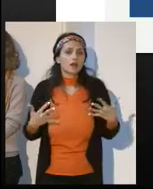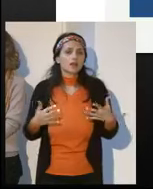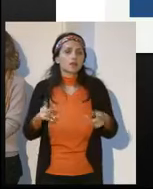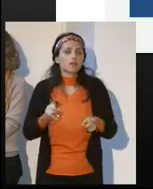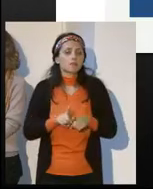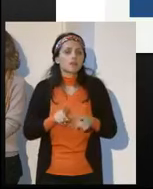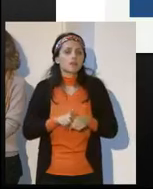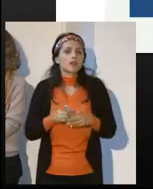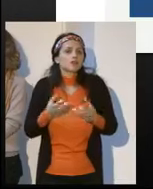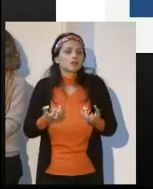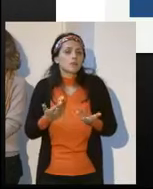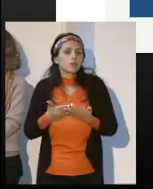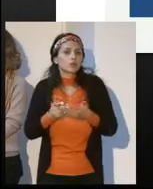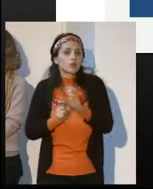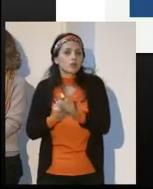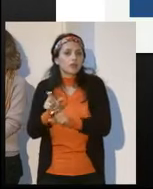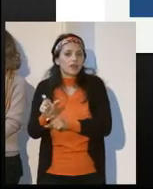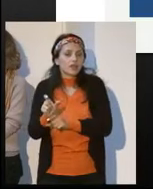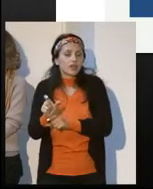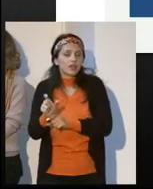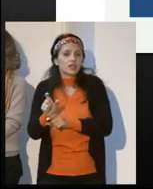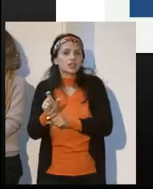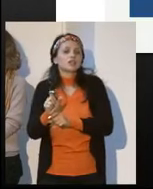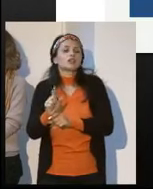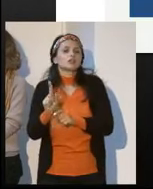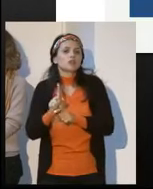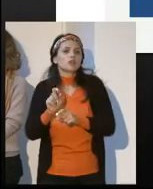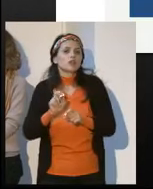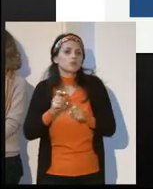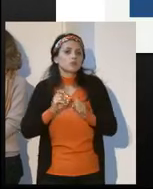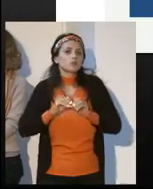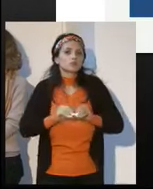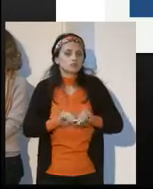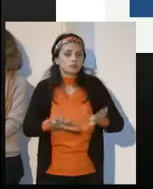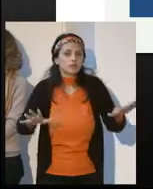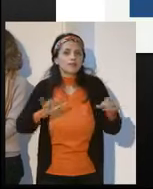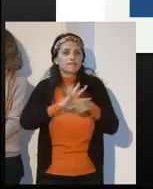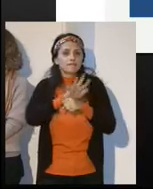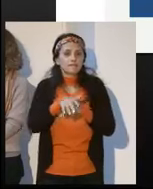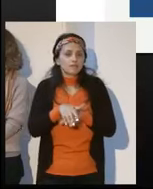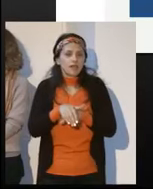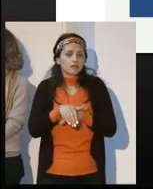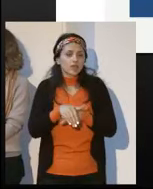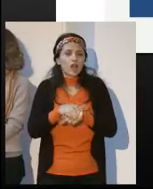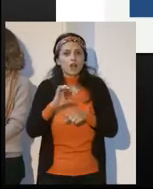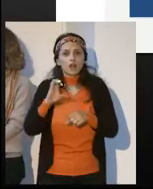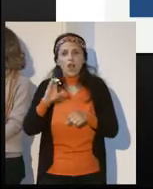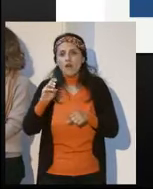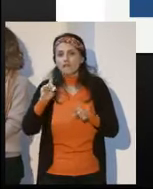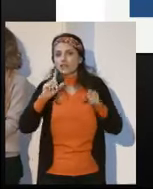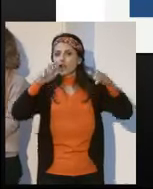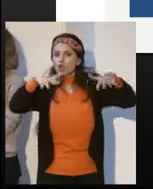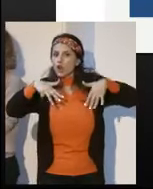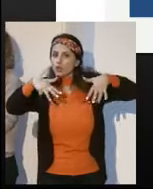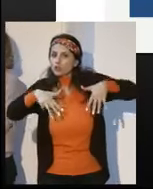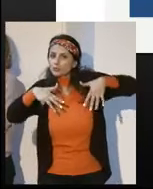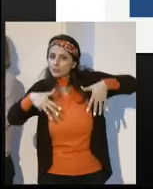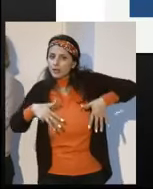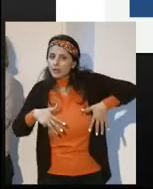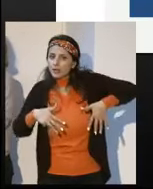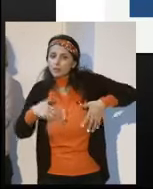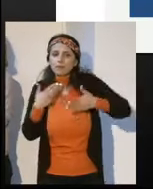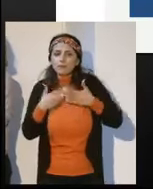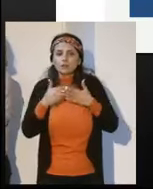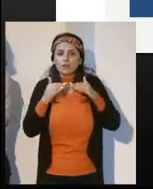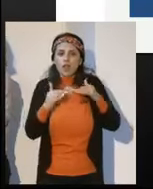linia prevenirii și combaterii raspandirii virusului ca vin 19 la nivelul sistemului